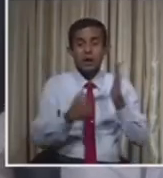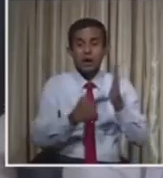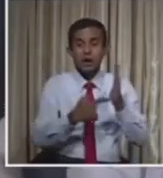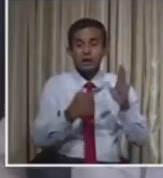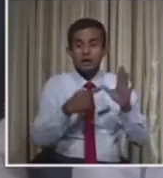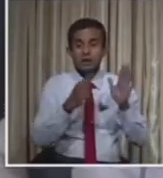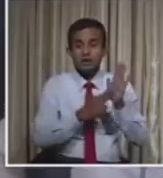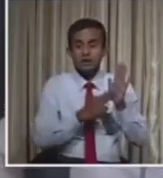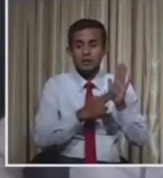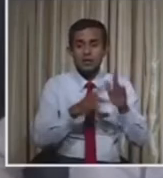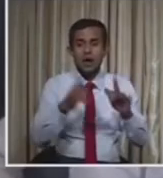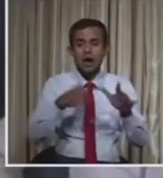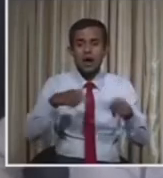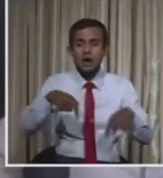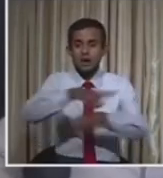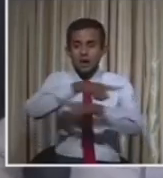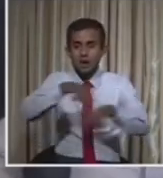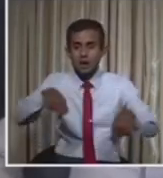අල්ලියාර් හන්දියේදී